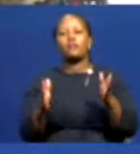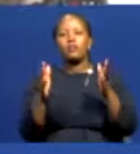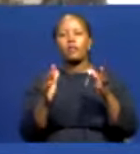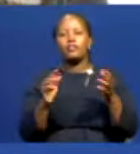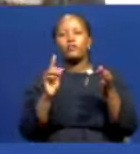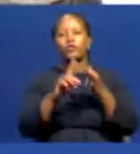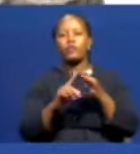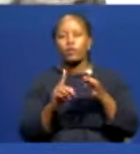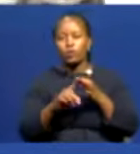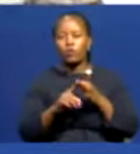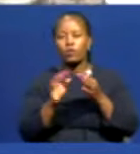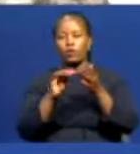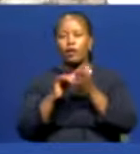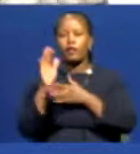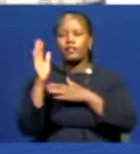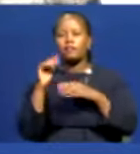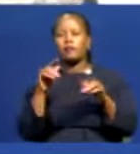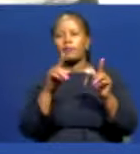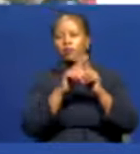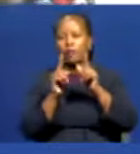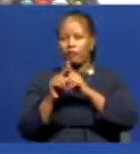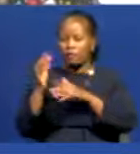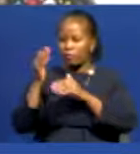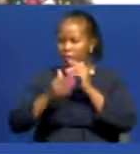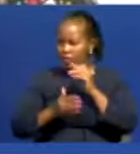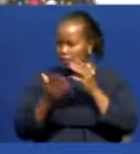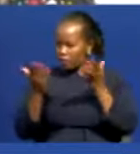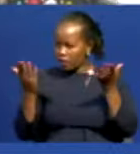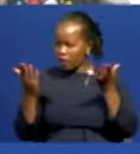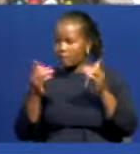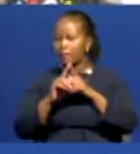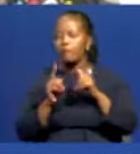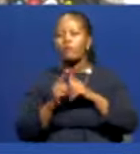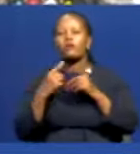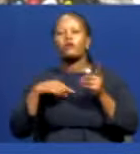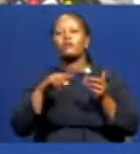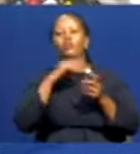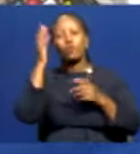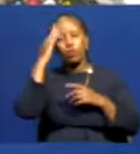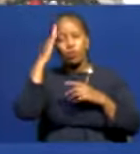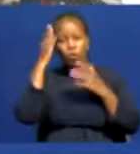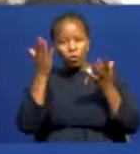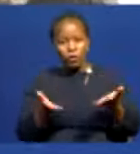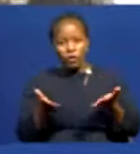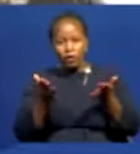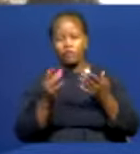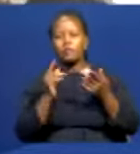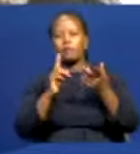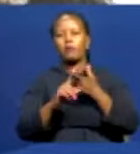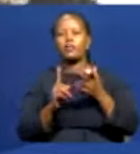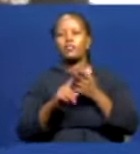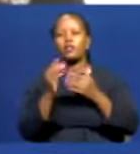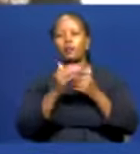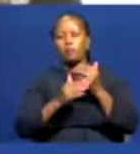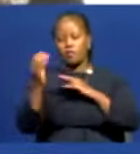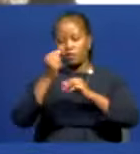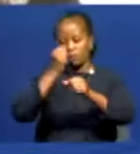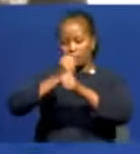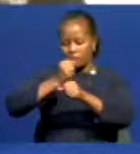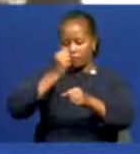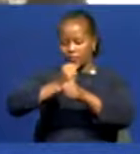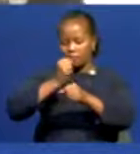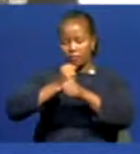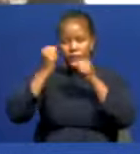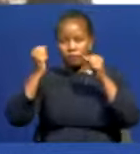mengi jana na hatuwezi rudia, tukakupea memorandum. Na tunajua wewe ni rais mwenye bidii sana. Saa hizi hivi